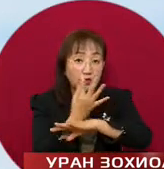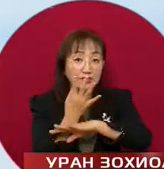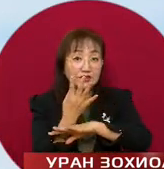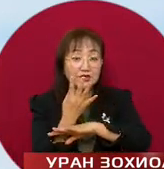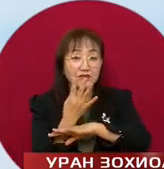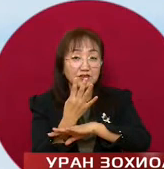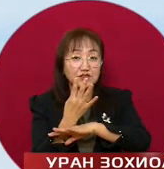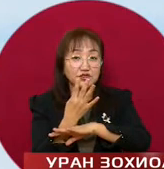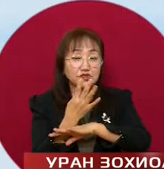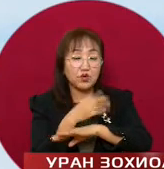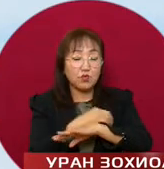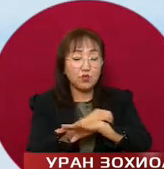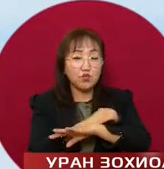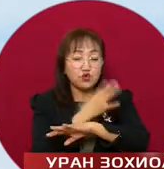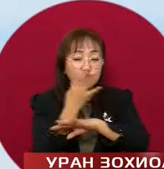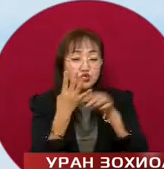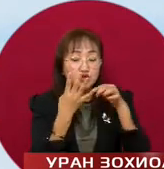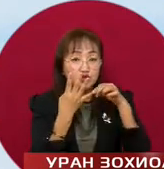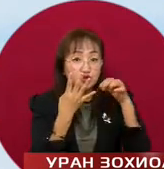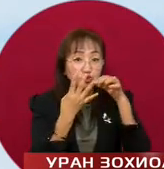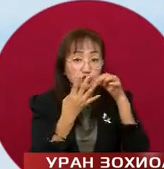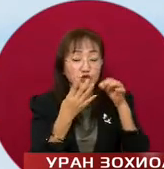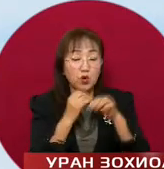нэг наст ургамал